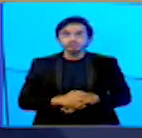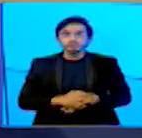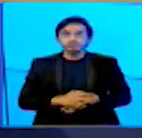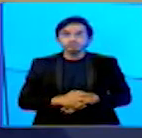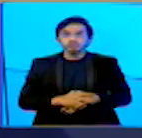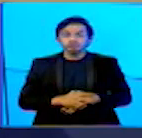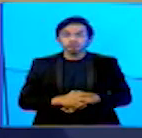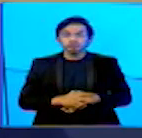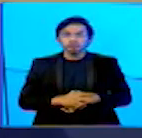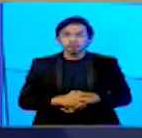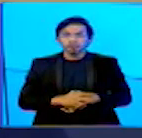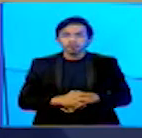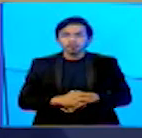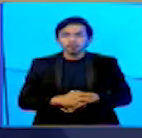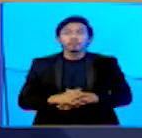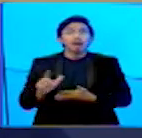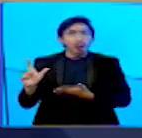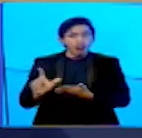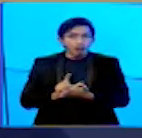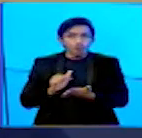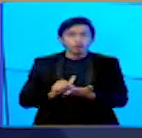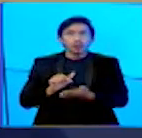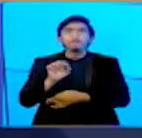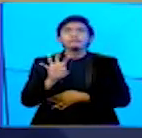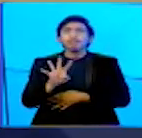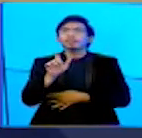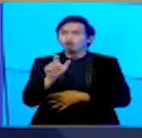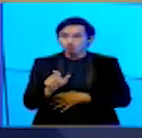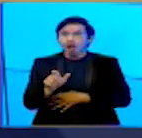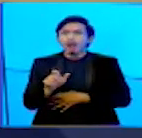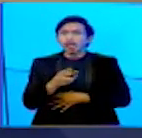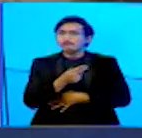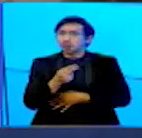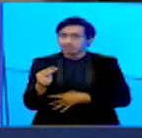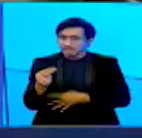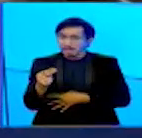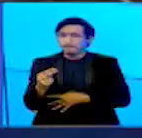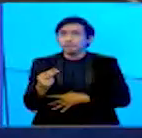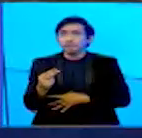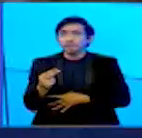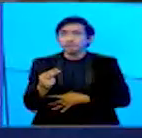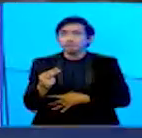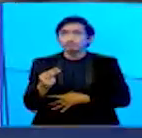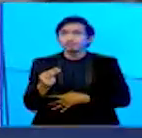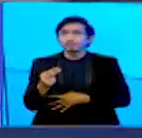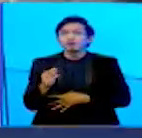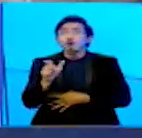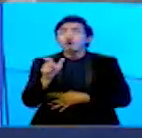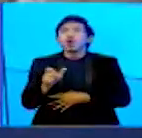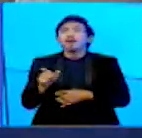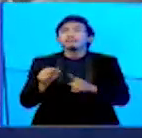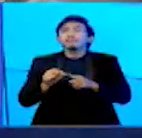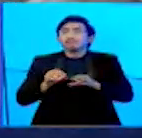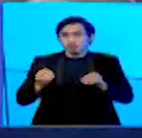kabar ada empat orang the agar warga negara Indonesia pekerja secepat tropis yang gedung tempat